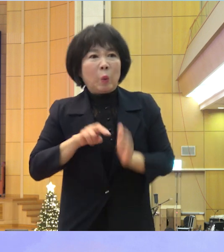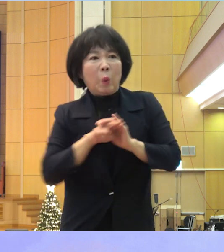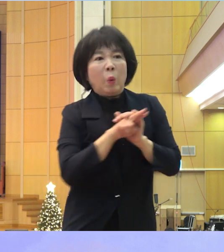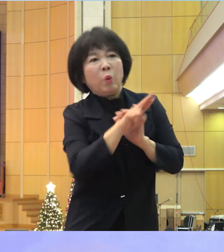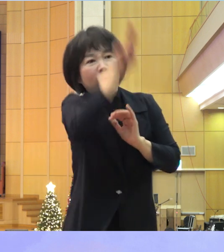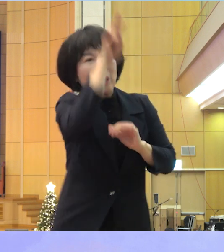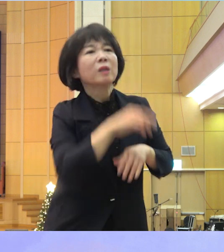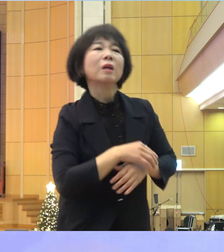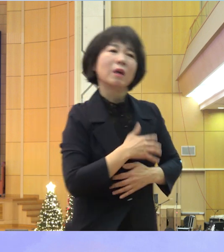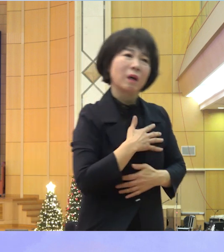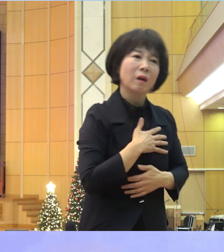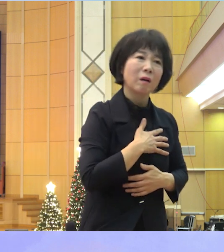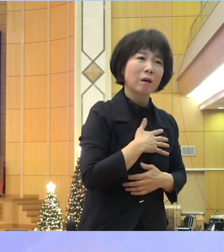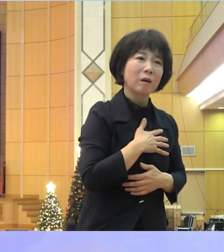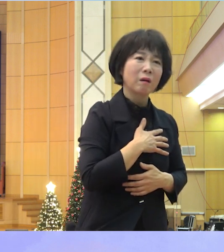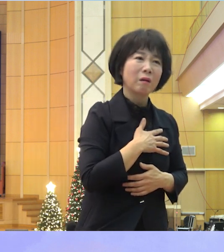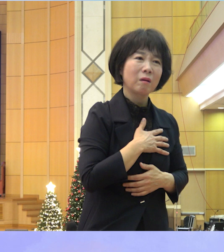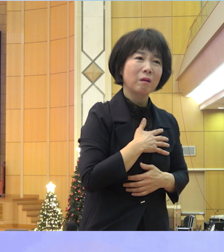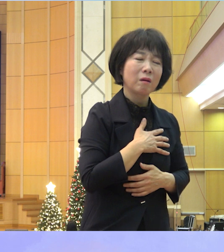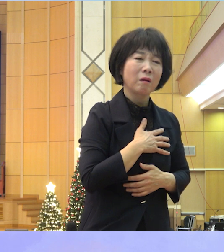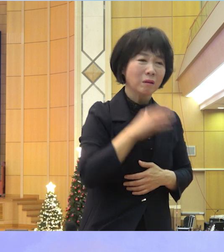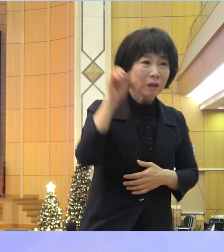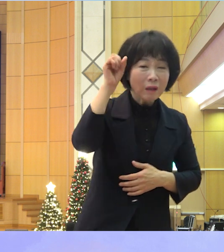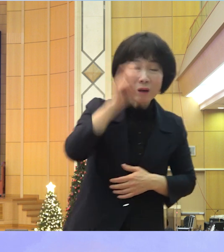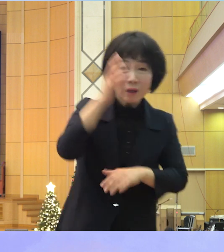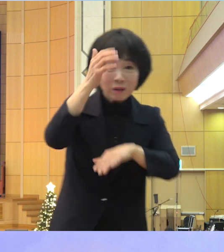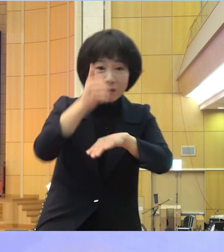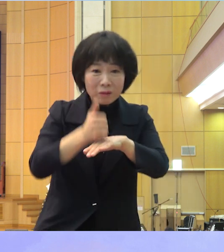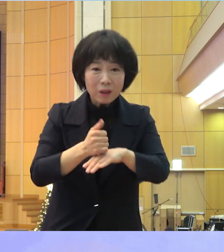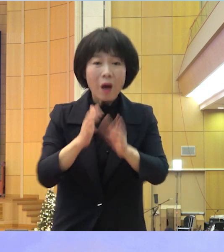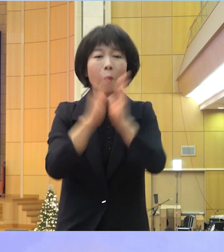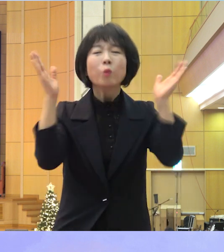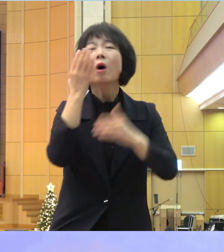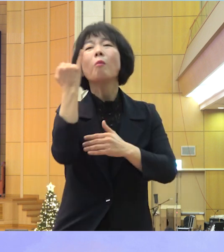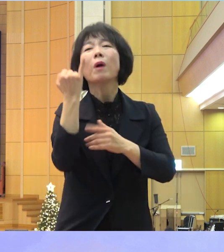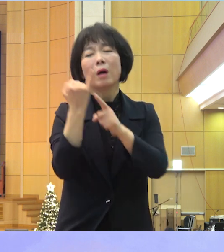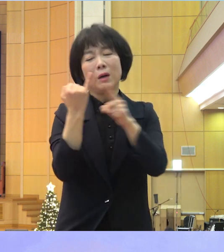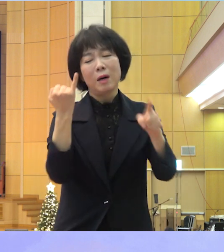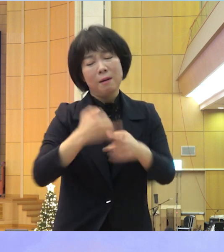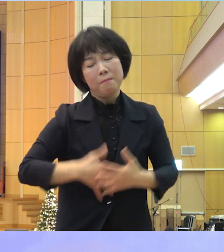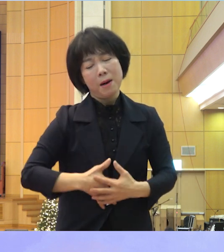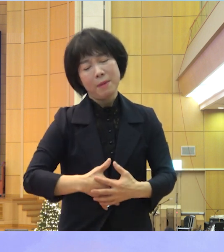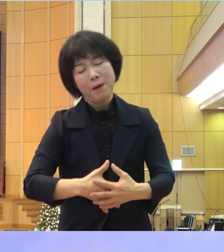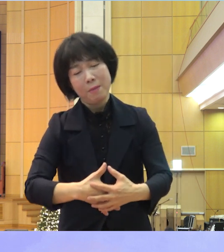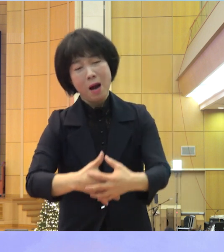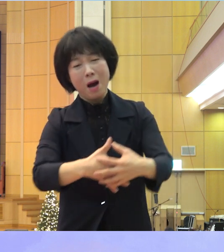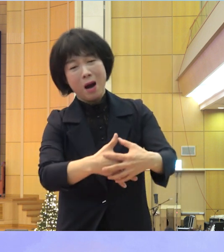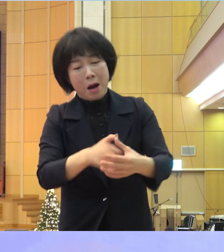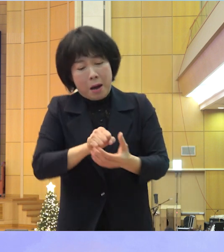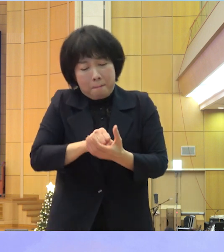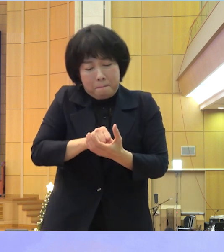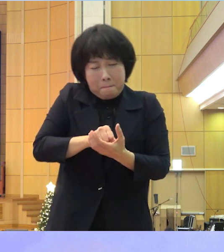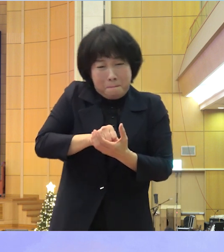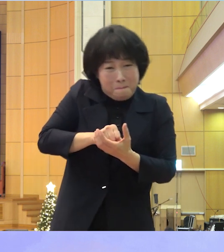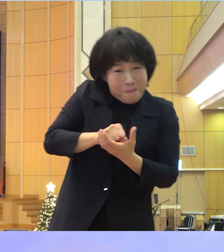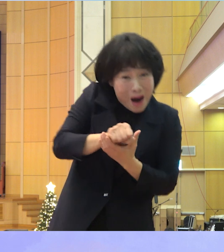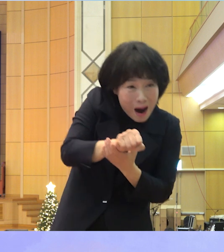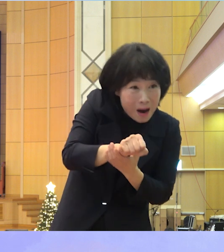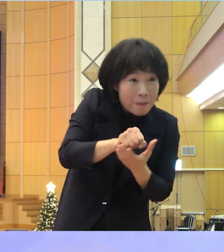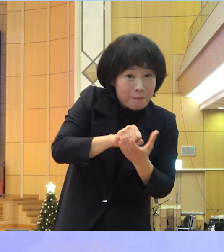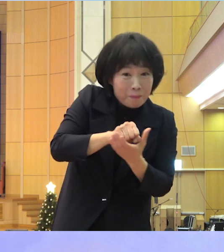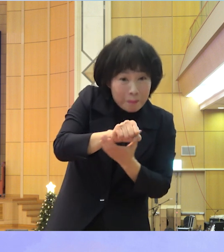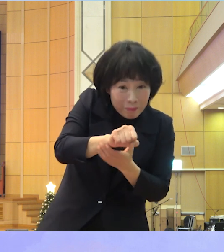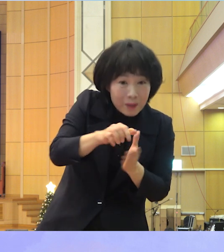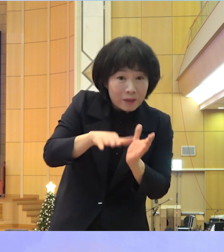그럴 정도였는데 태어날 때 하나님께서 산파들의 마음을 두렵게 해서 아이를